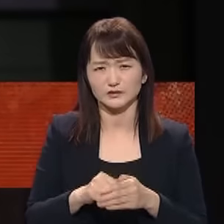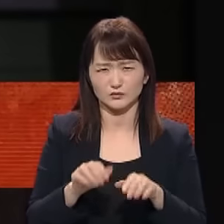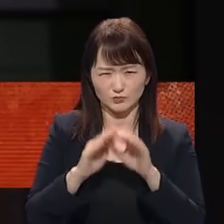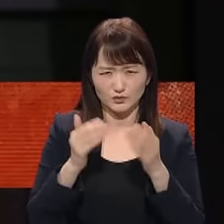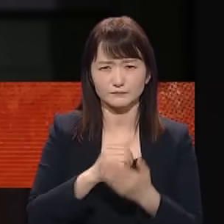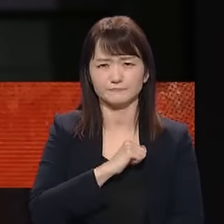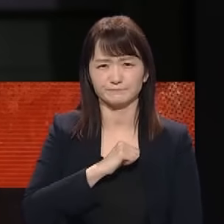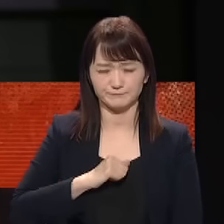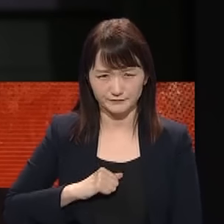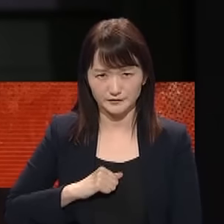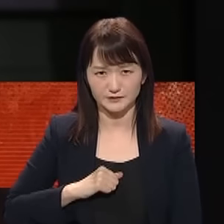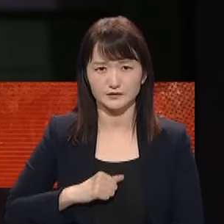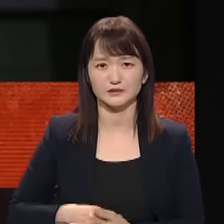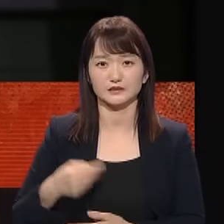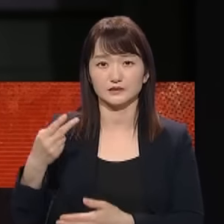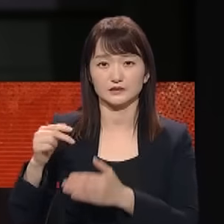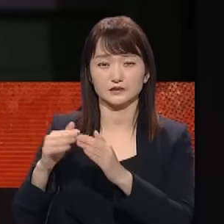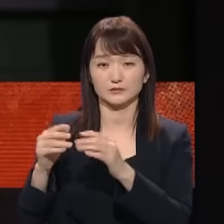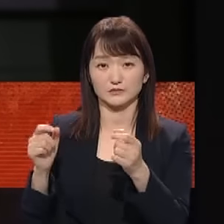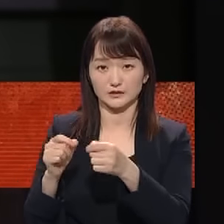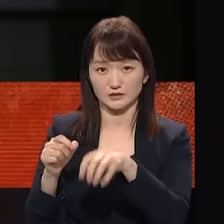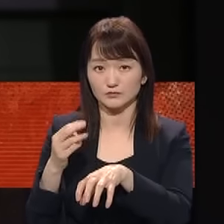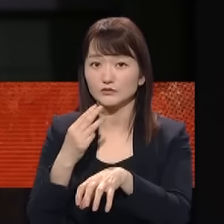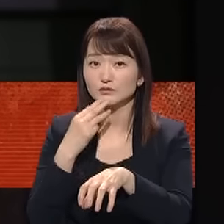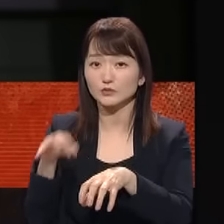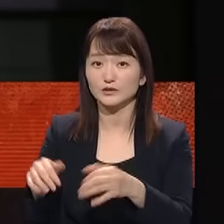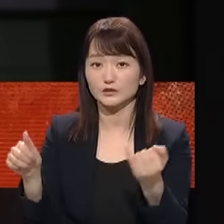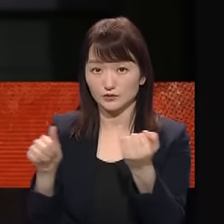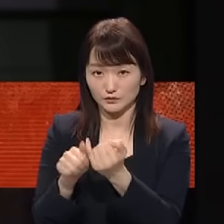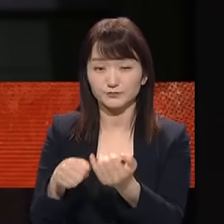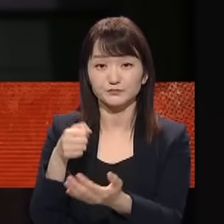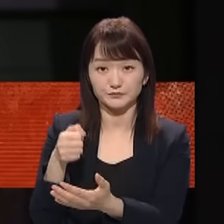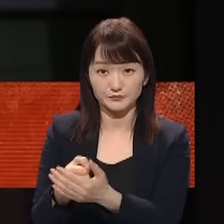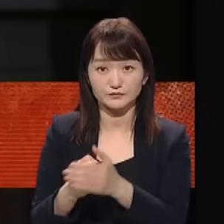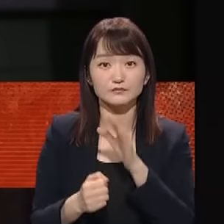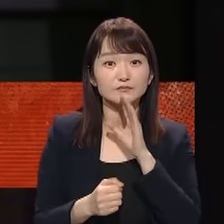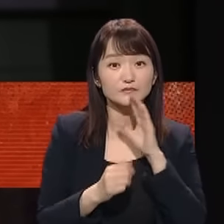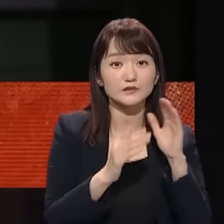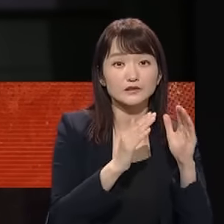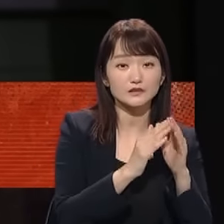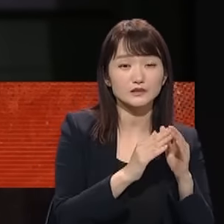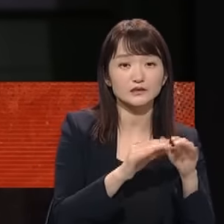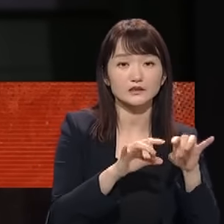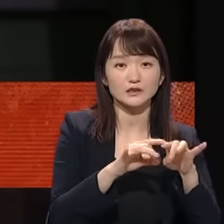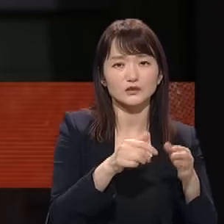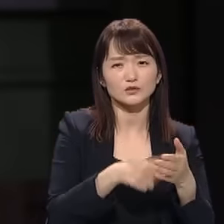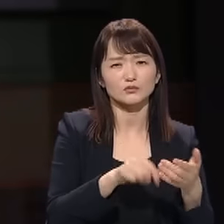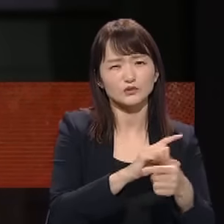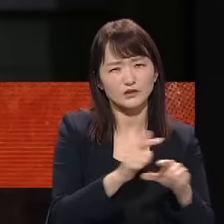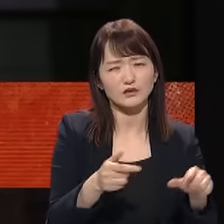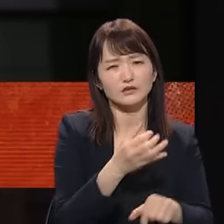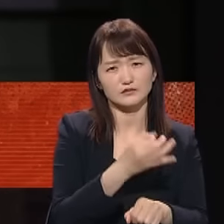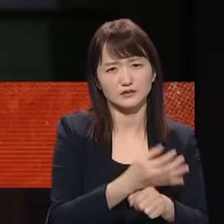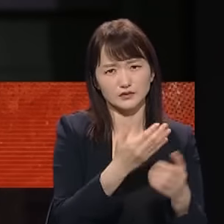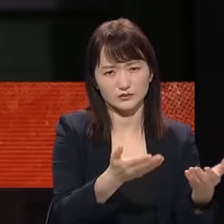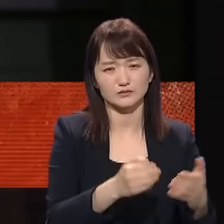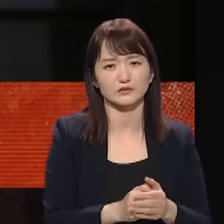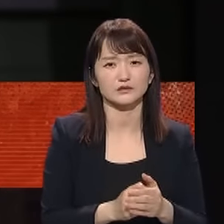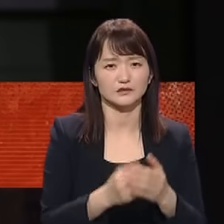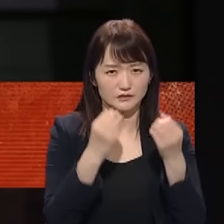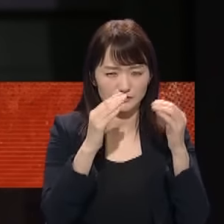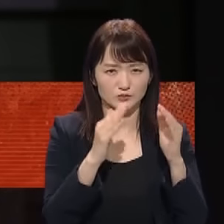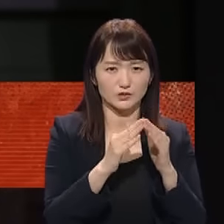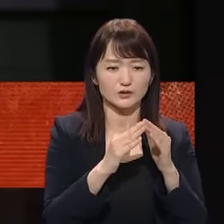시가가 있는 서울에서 결혼을 하기로 결심했습니다. 이후 친정에서 가전 가구도 다 해주고 신혼집 전세도 일부